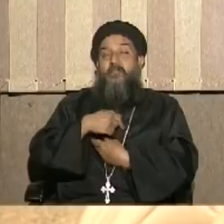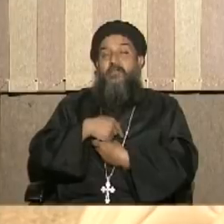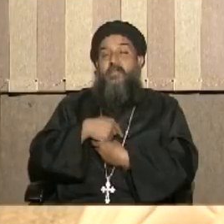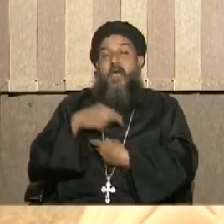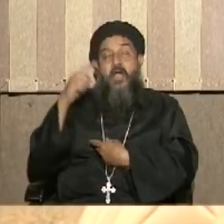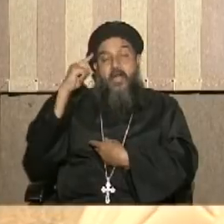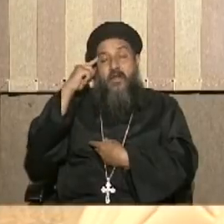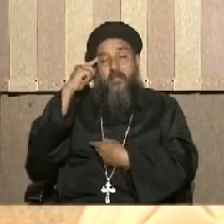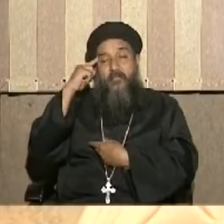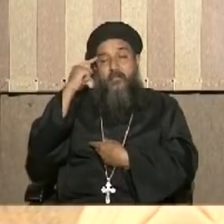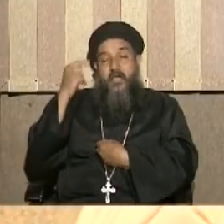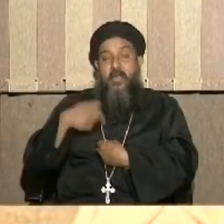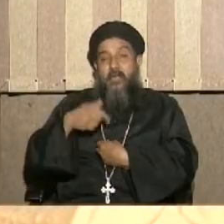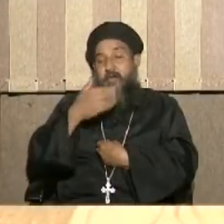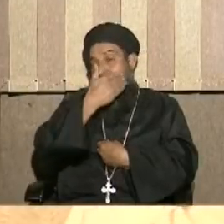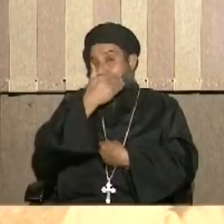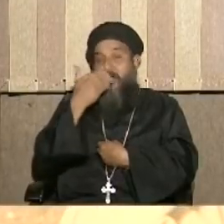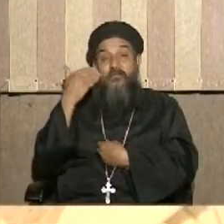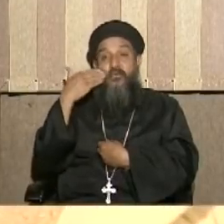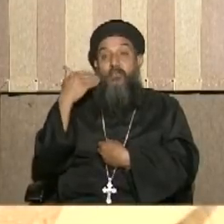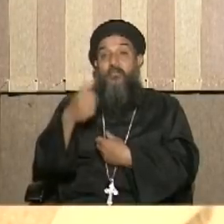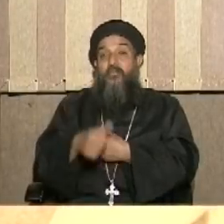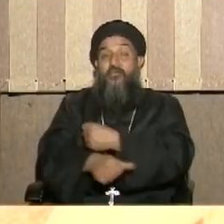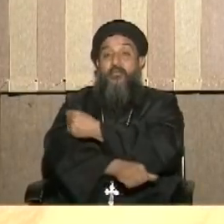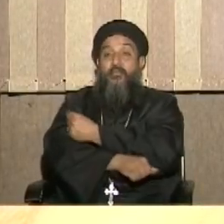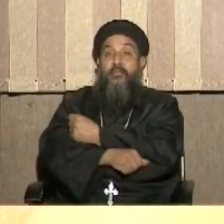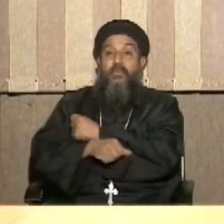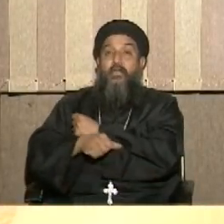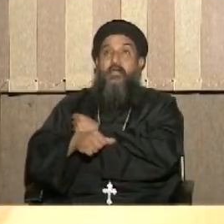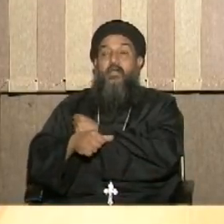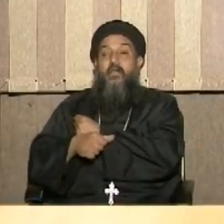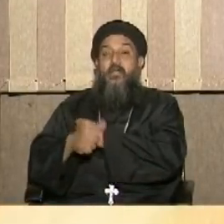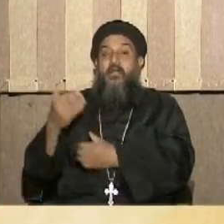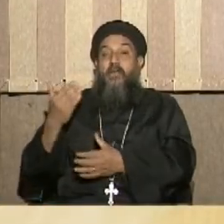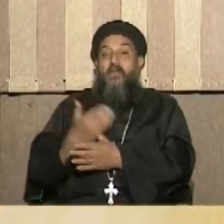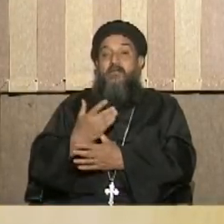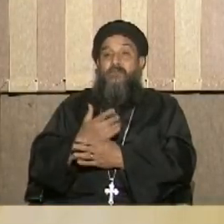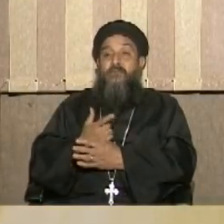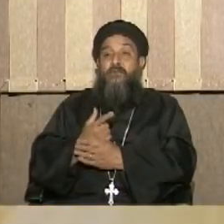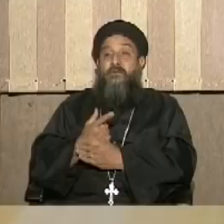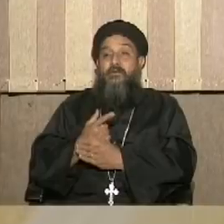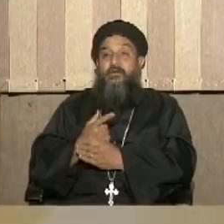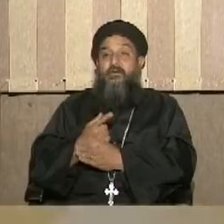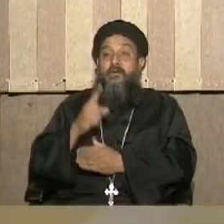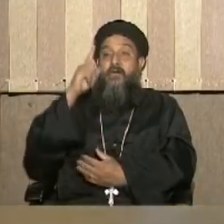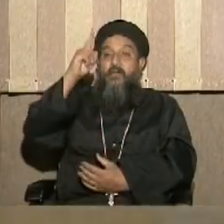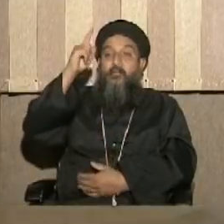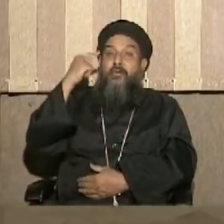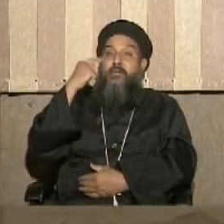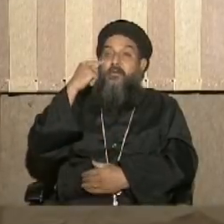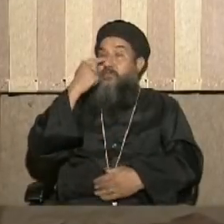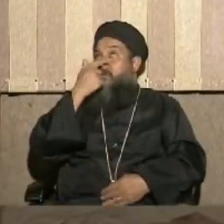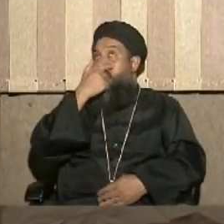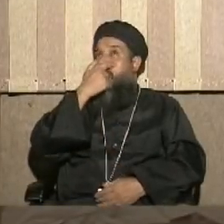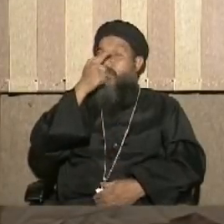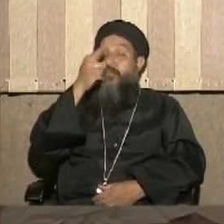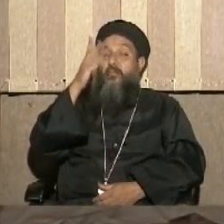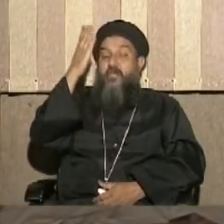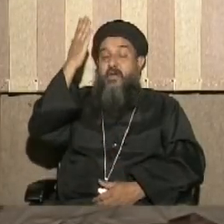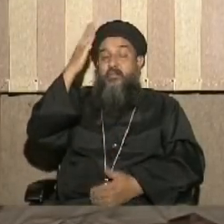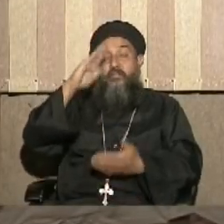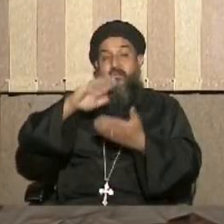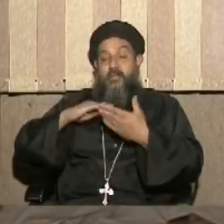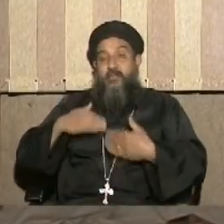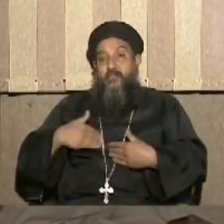رب، أنا حصوم أسبوع عشان ربنا يكشف لي عن حال ماكسيموس ودوماديوس